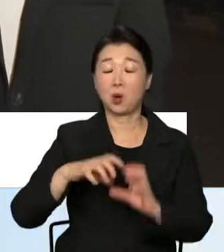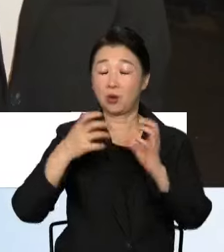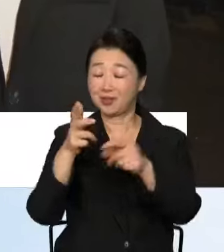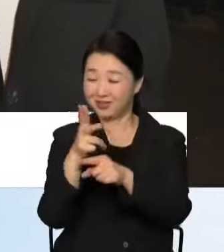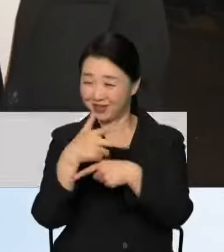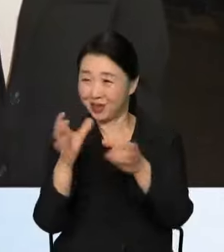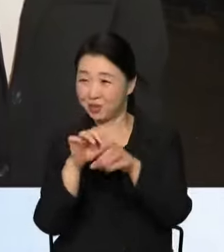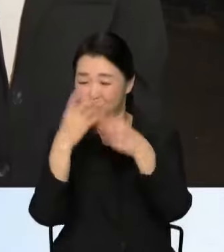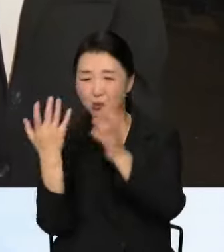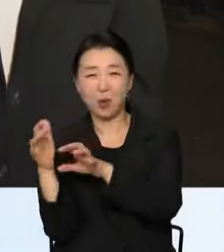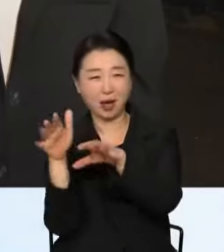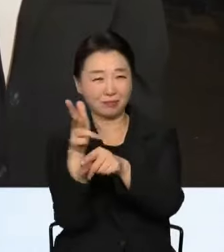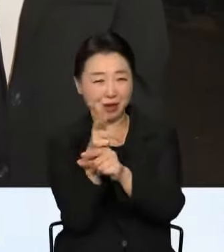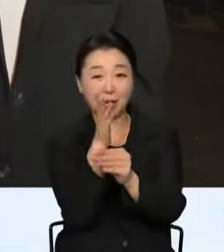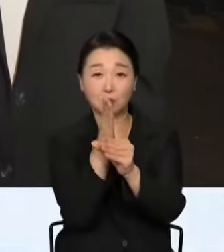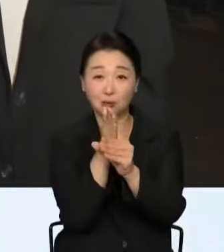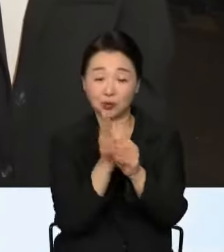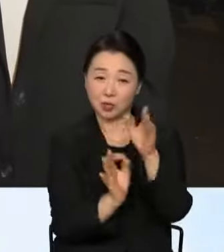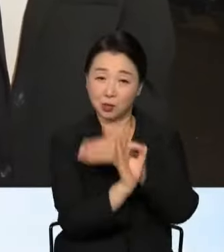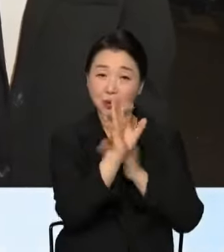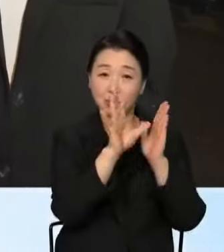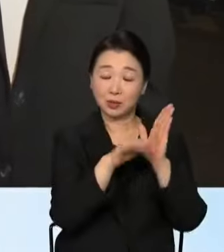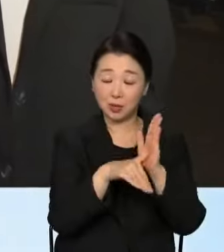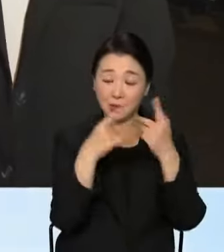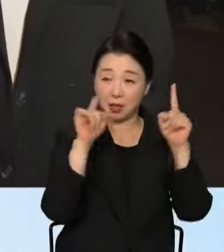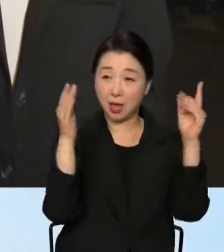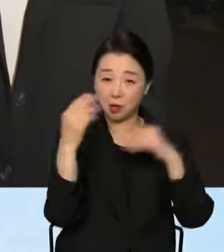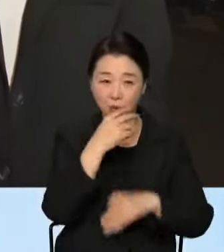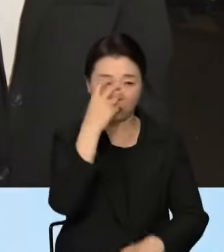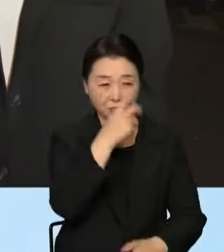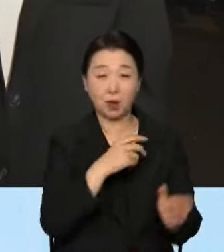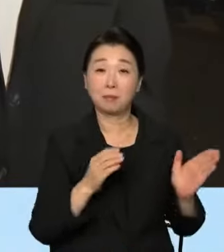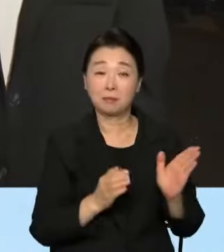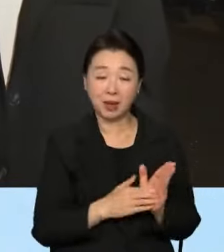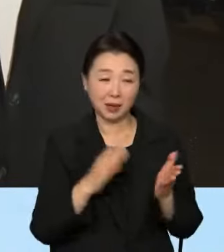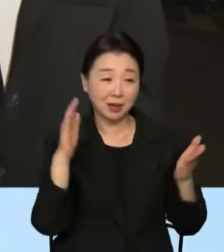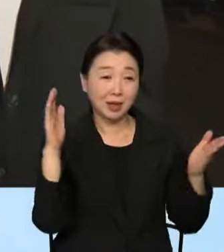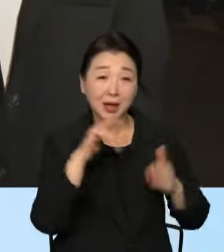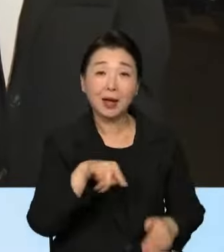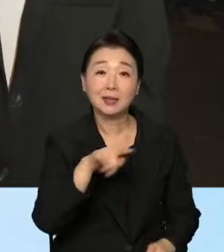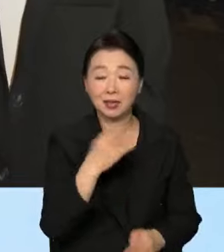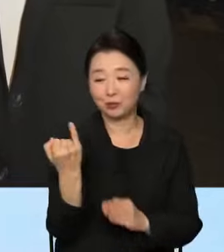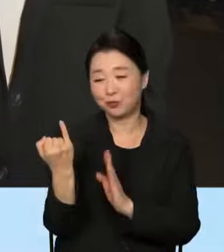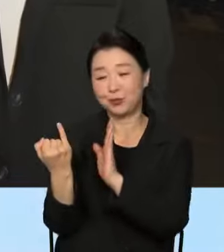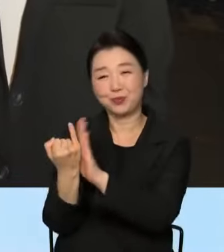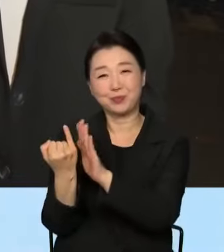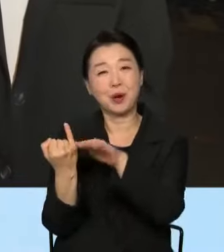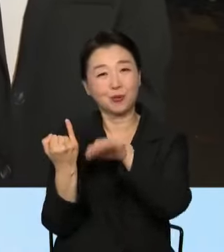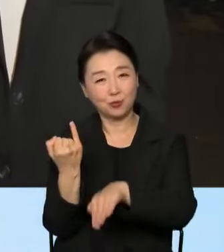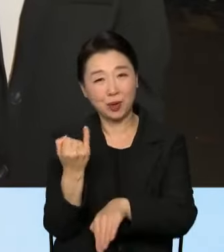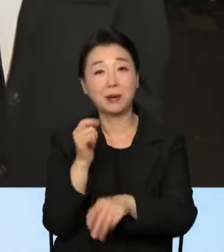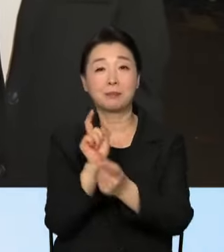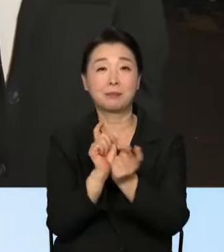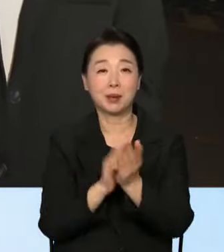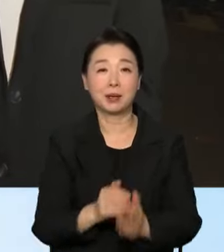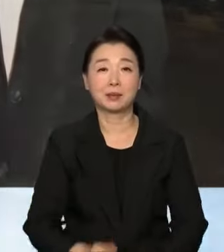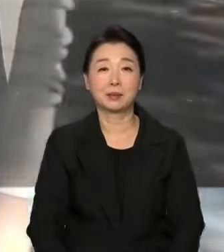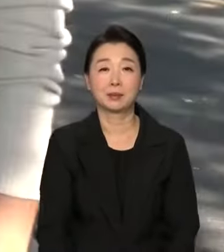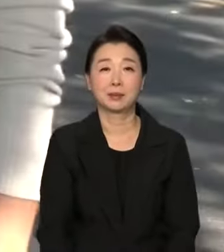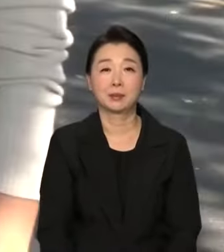있습니다. 제가 오늘 오전에 미리 캠퍼스를 둘러보면서 학생들, 그러니까 해리스 후보의 후배도 만나봤습니다.